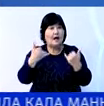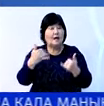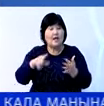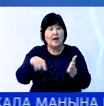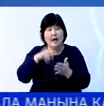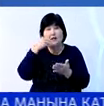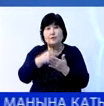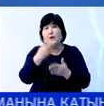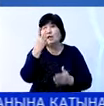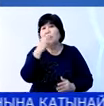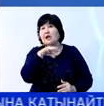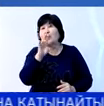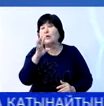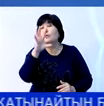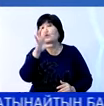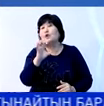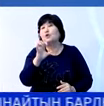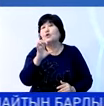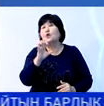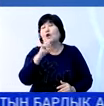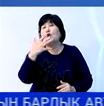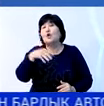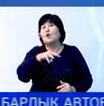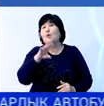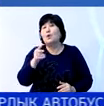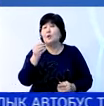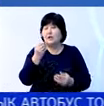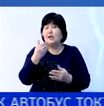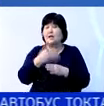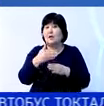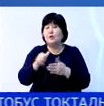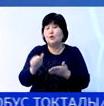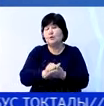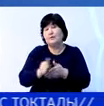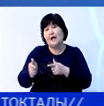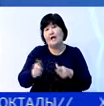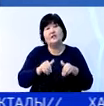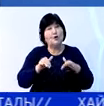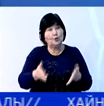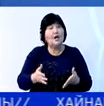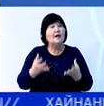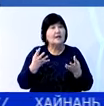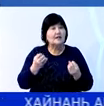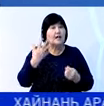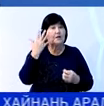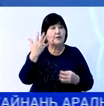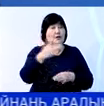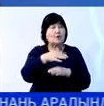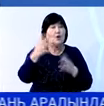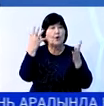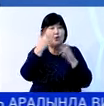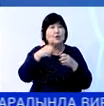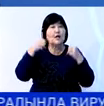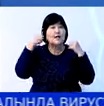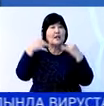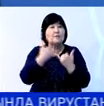қалалық бюджеттен 2 миллион 550 мың теңге бөлініп, жоба-сметалық құжаттамалар әзірлену жұмыстары жүргізілуде. Және 5 көшеге түнгі жарықпен